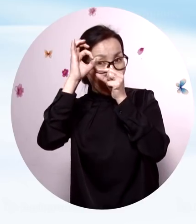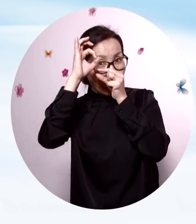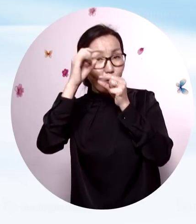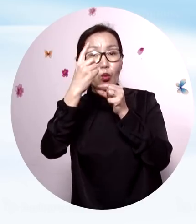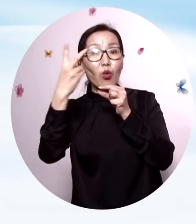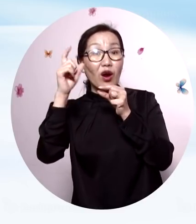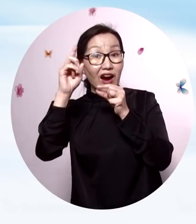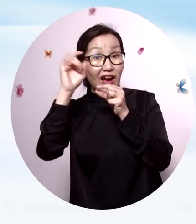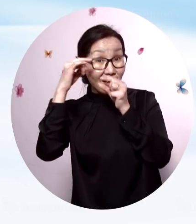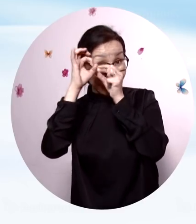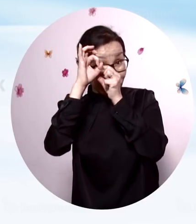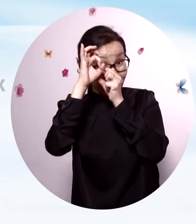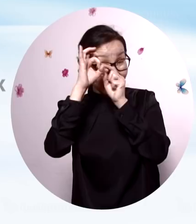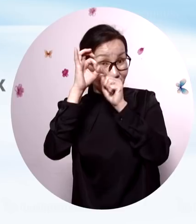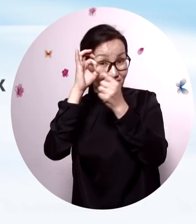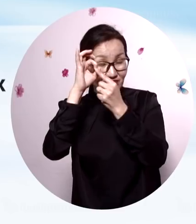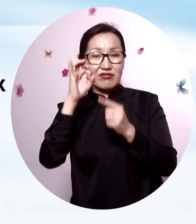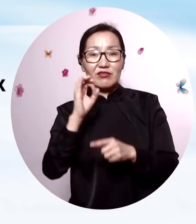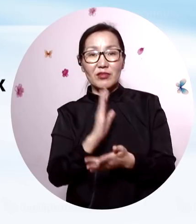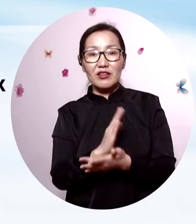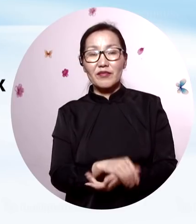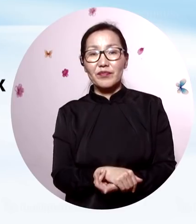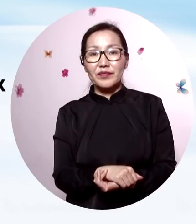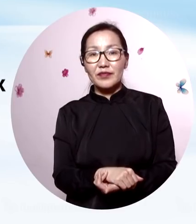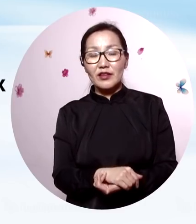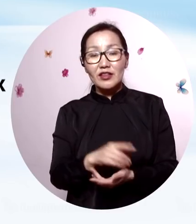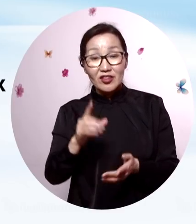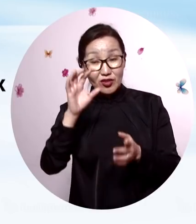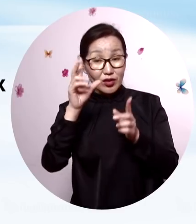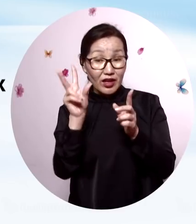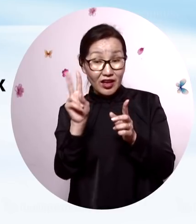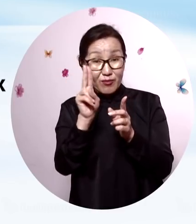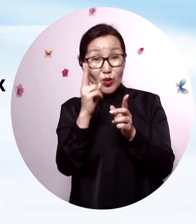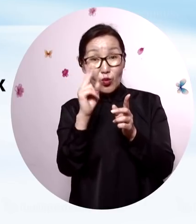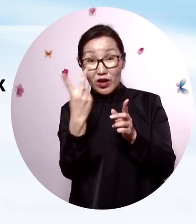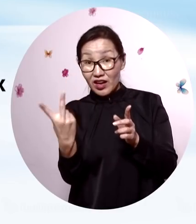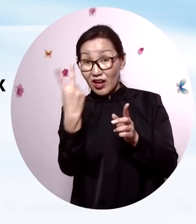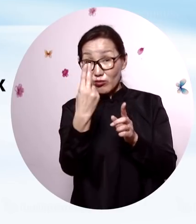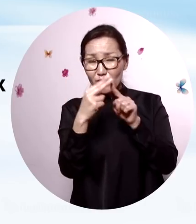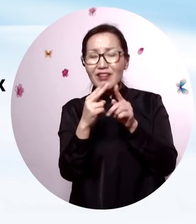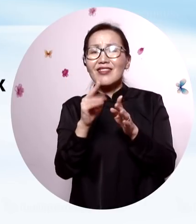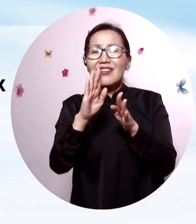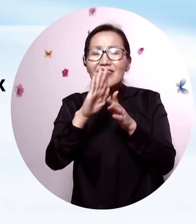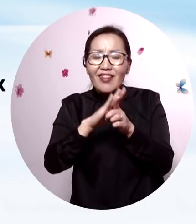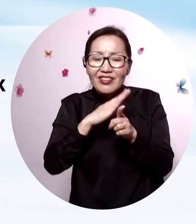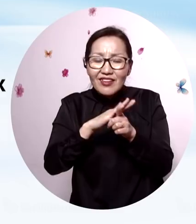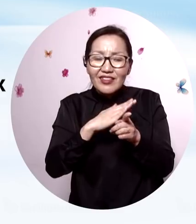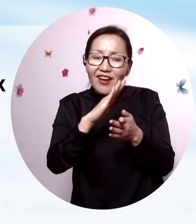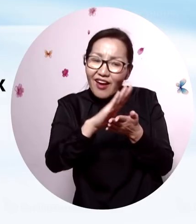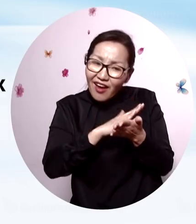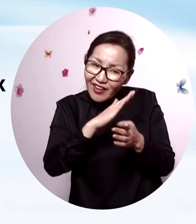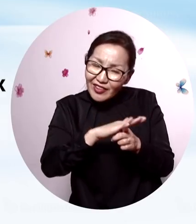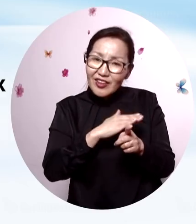хараа. Нүдний цэцгээ гэж хоёр үгийн маань нийлээд нандинх, эрхэмлэх, хайрлах гэсэн утга